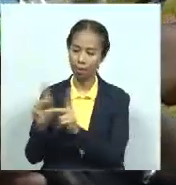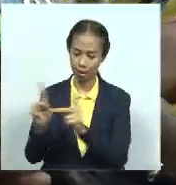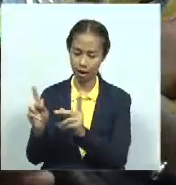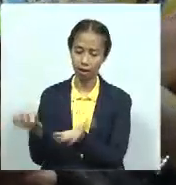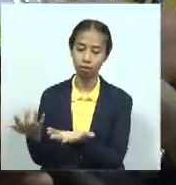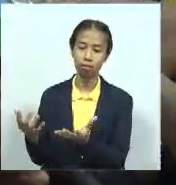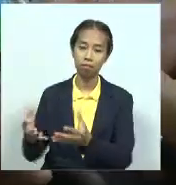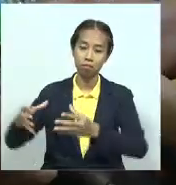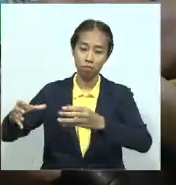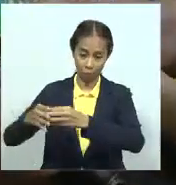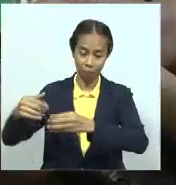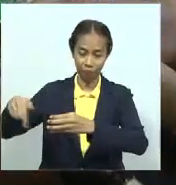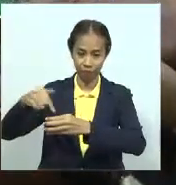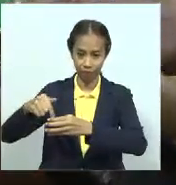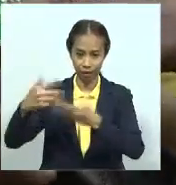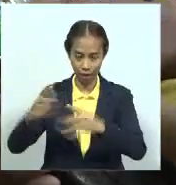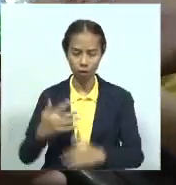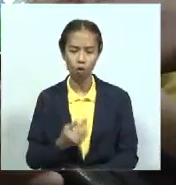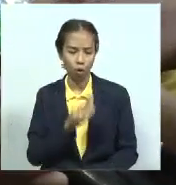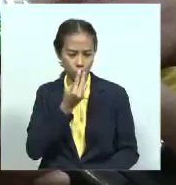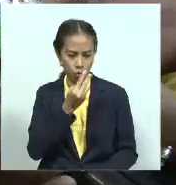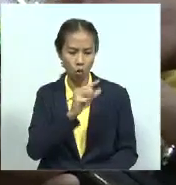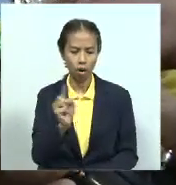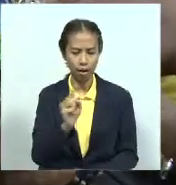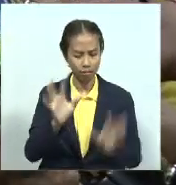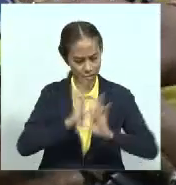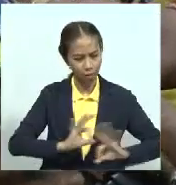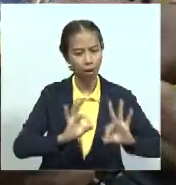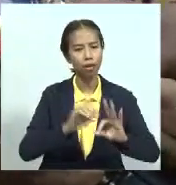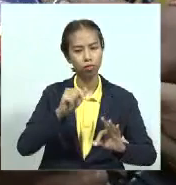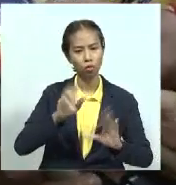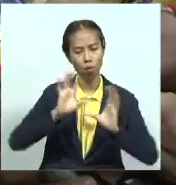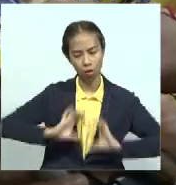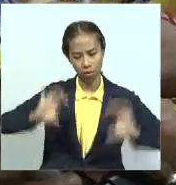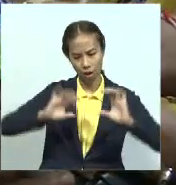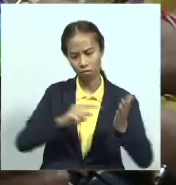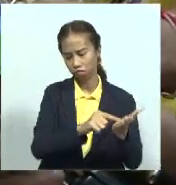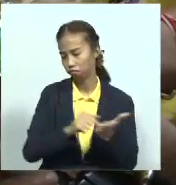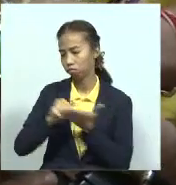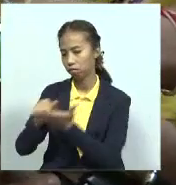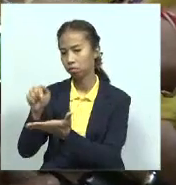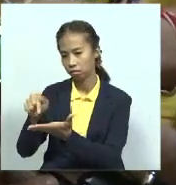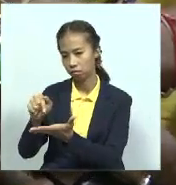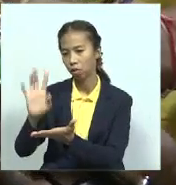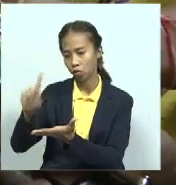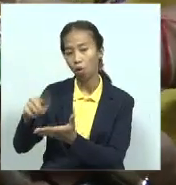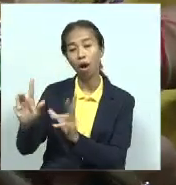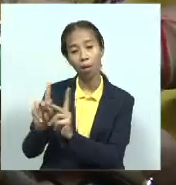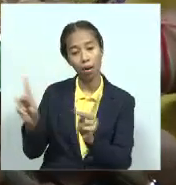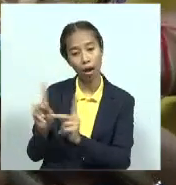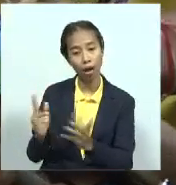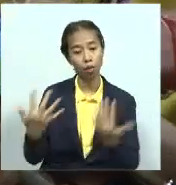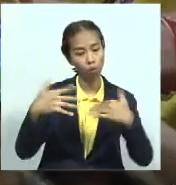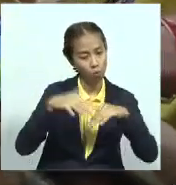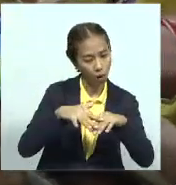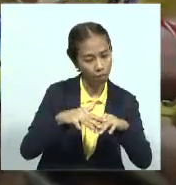พราะฉะนั้นกรณีนี้ก็จะดูเรื่องใดที่จำเป็นให้รัฐบาลรับไปเพื่อดูว่าจะต้องทั้งกรรมการร่วมหรือไม่อย่างไรเนี่ยอันนี้